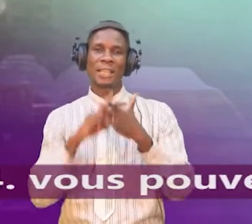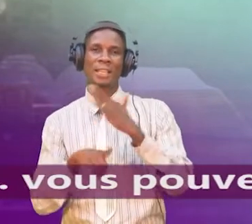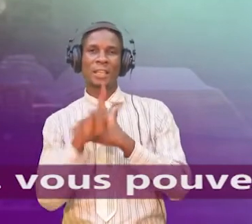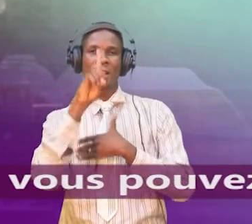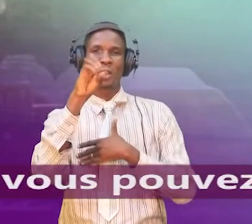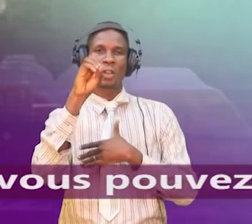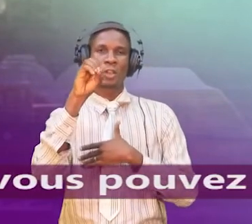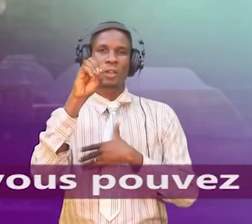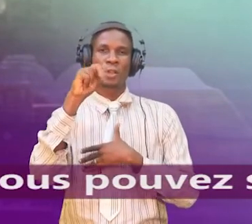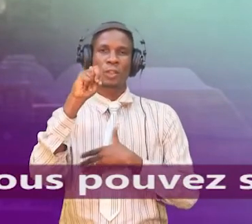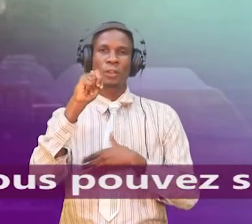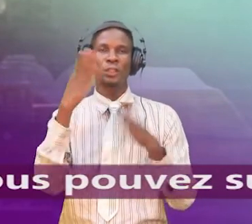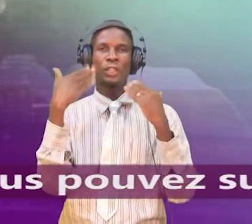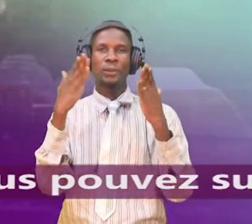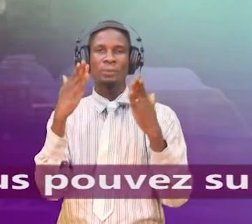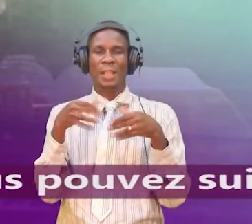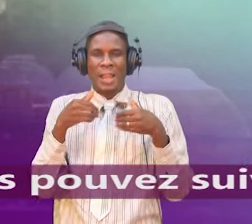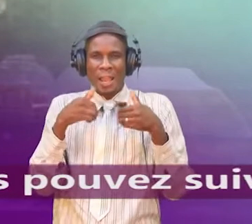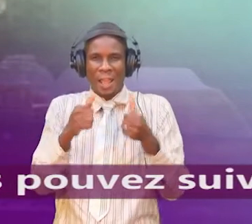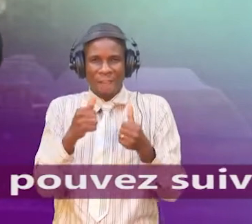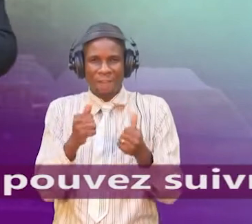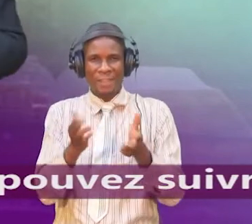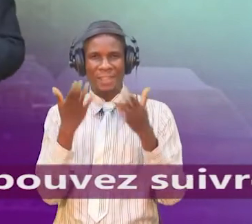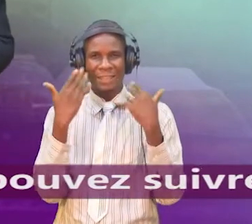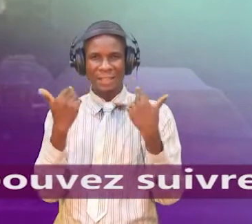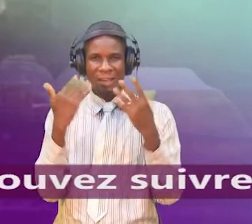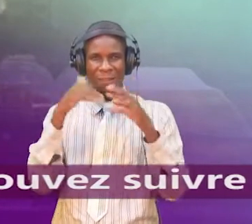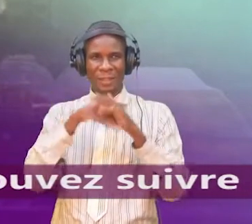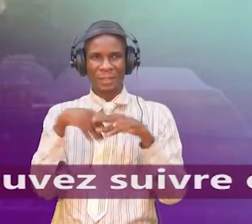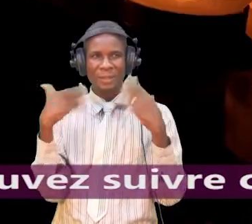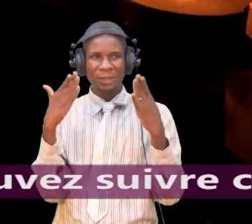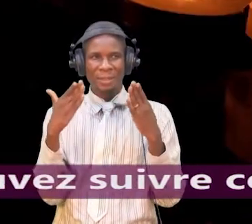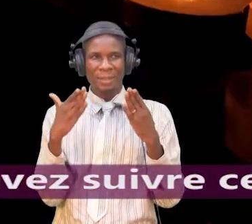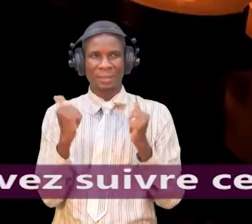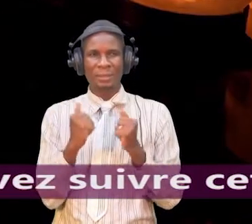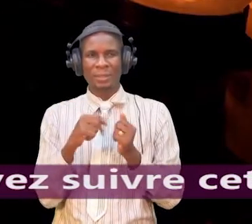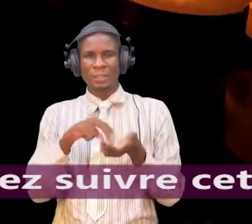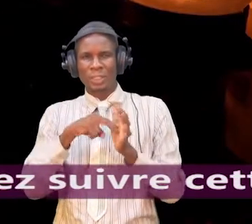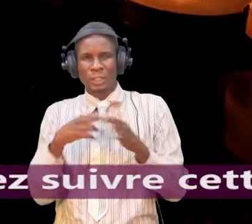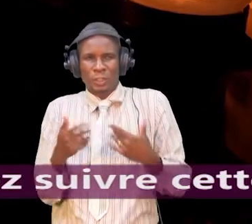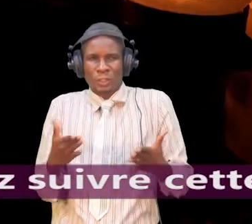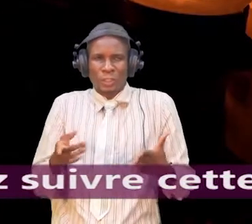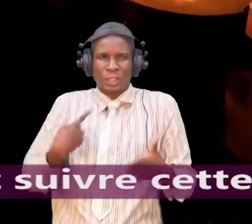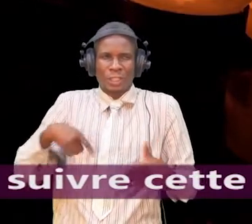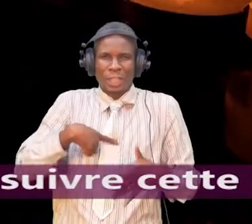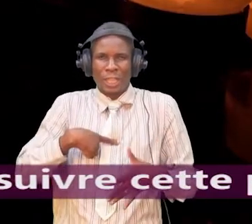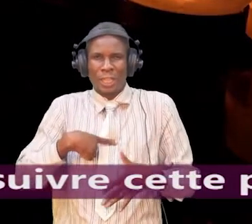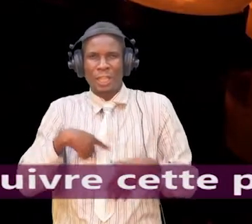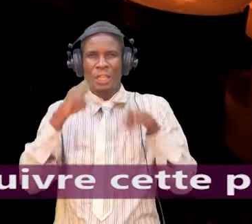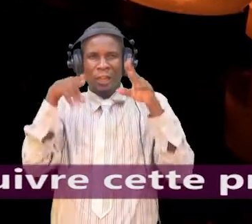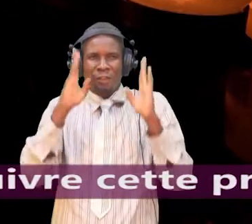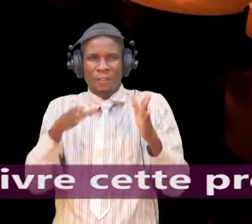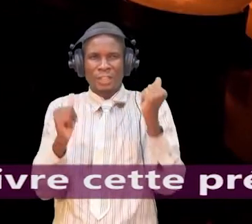na bakasi na bino te kasi ezali likabo na molimo. Lobiko ezali na maboko na nzambe mpe ezali eloko